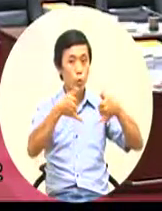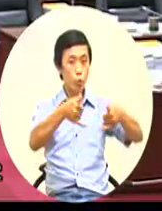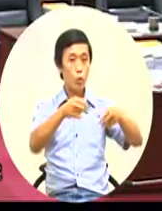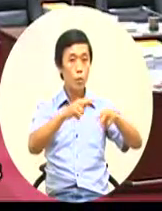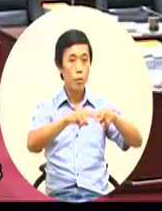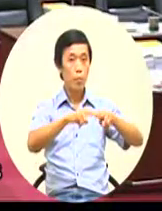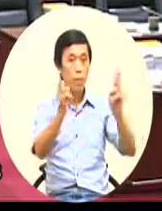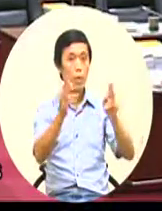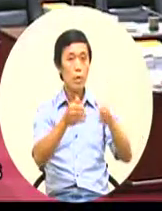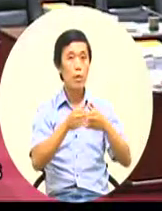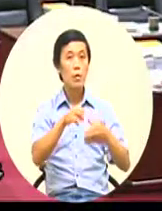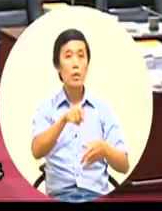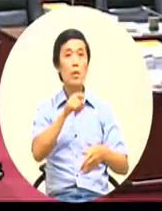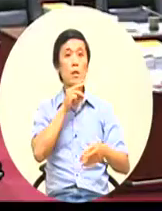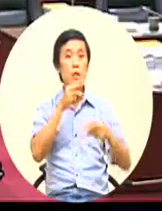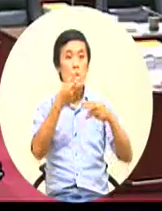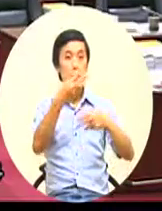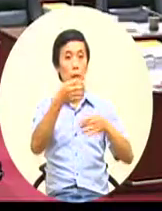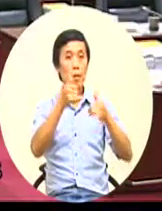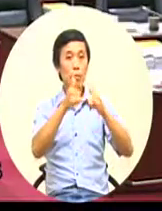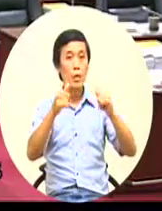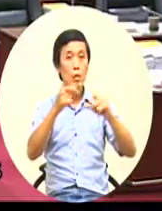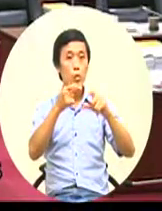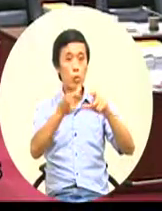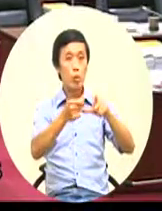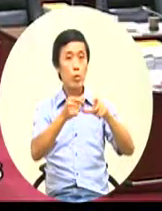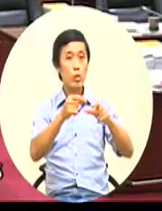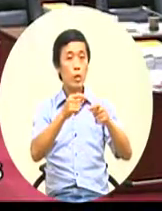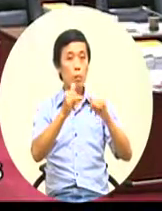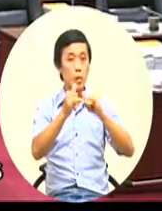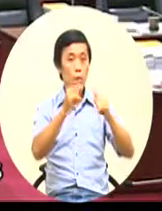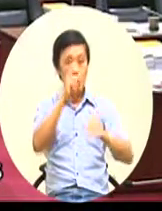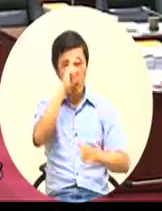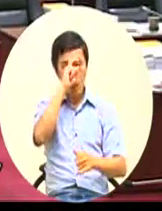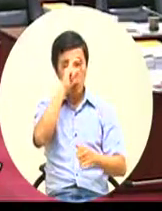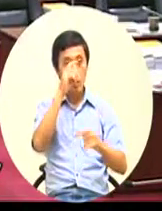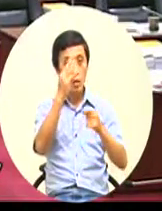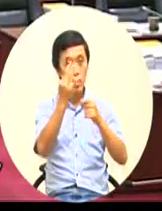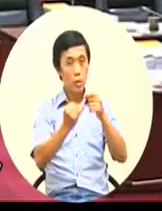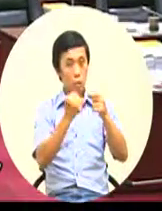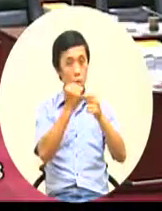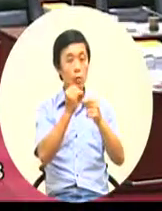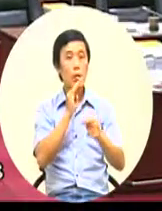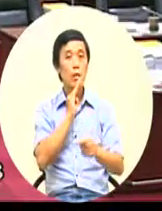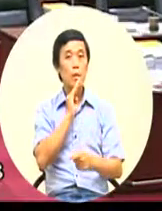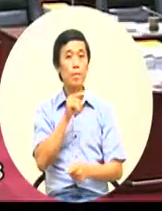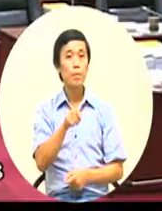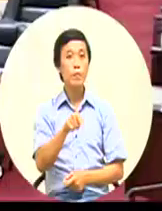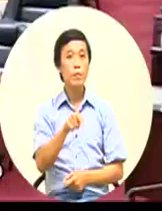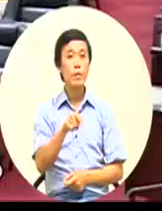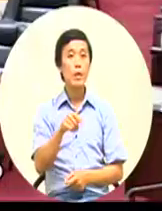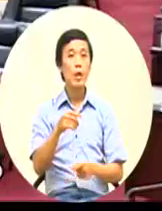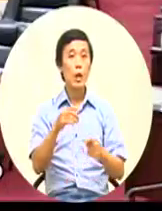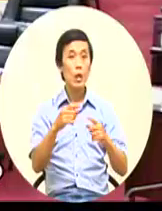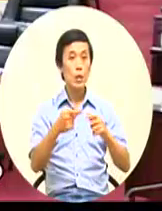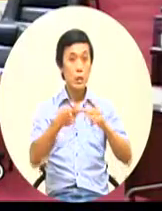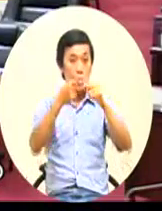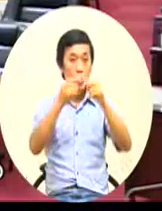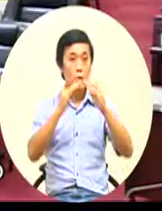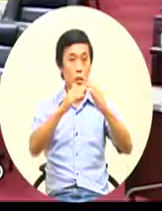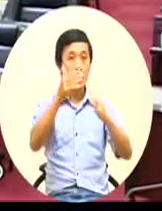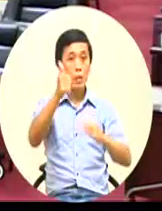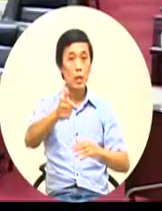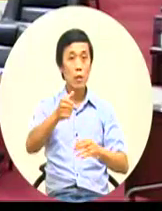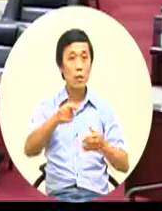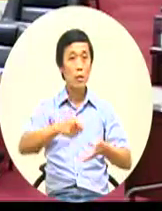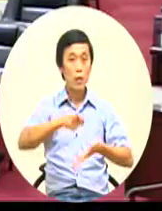有的民众所期待十几年的事情。啊，再来，那么看到讲，其实第一任的市长都讲到这